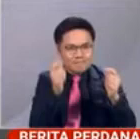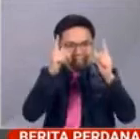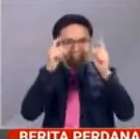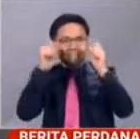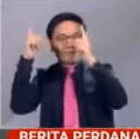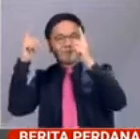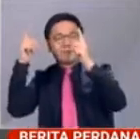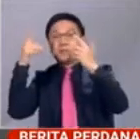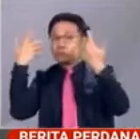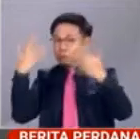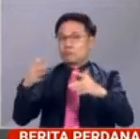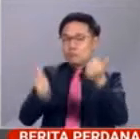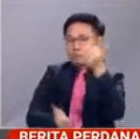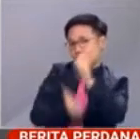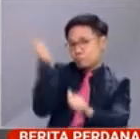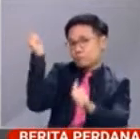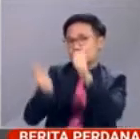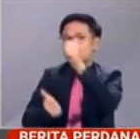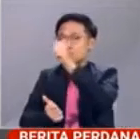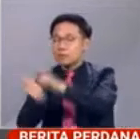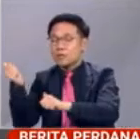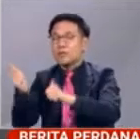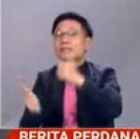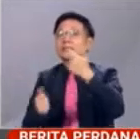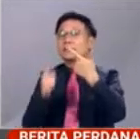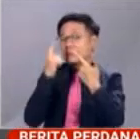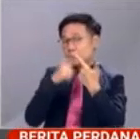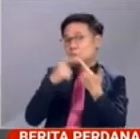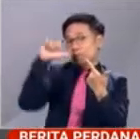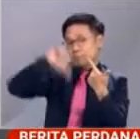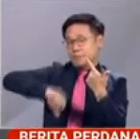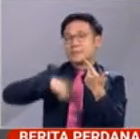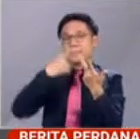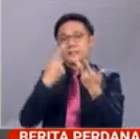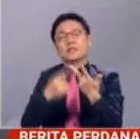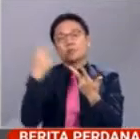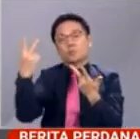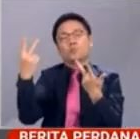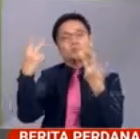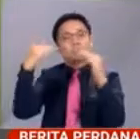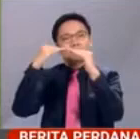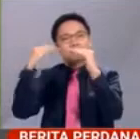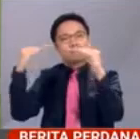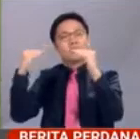satu kemenangan, satu kalah dan dua seri sebelum Liga tertangguh.